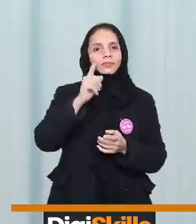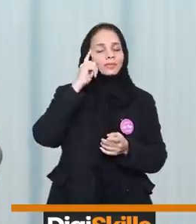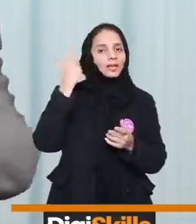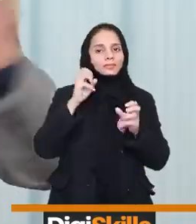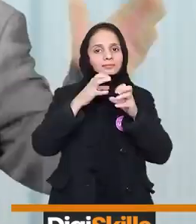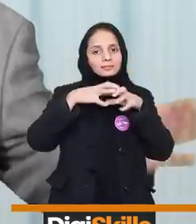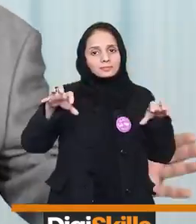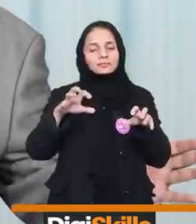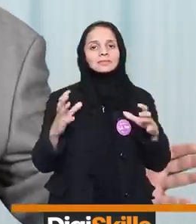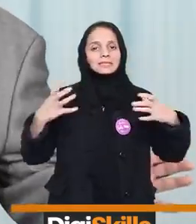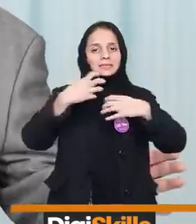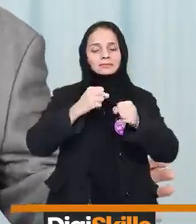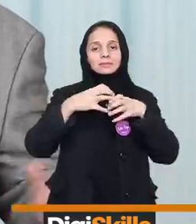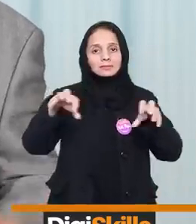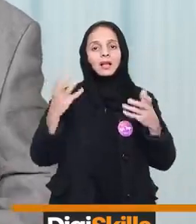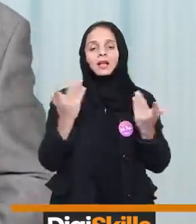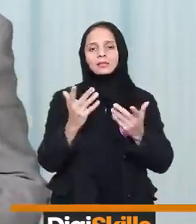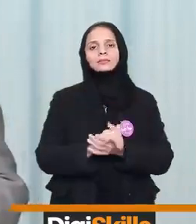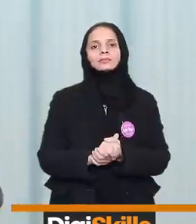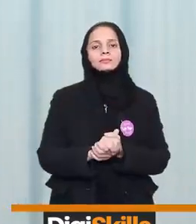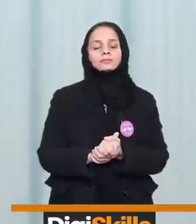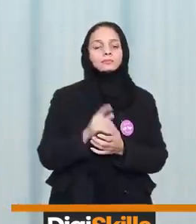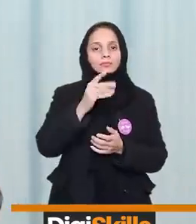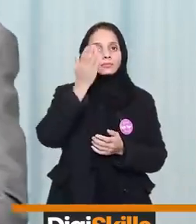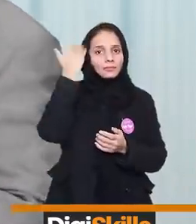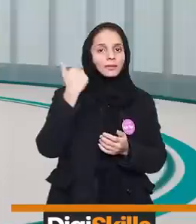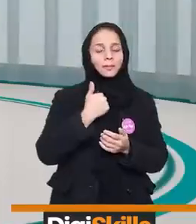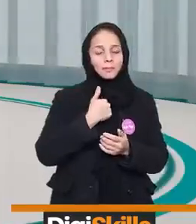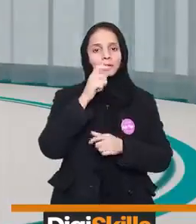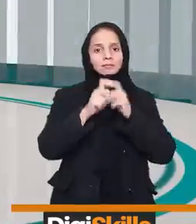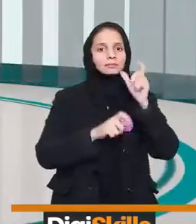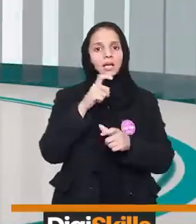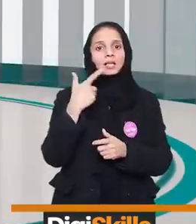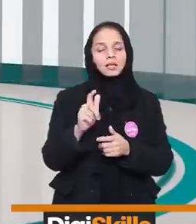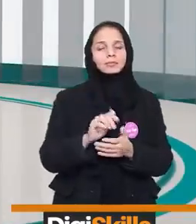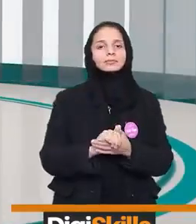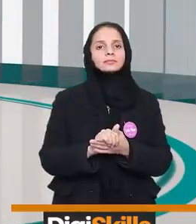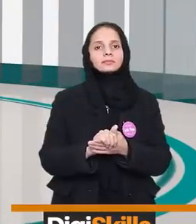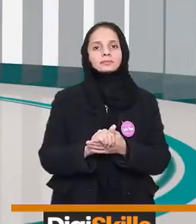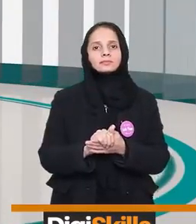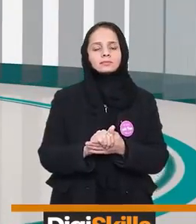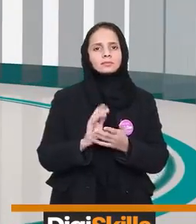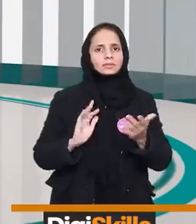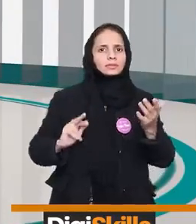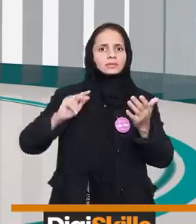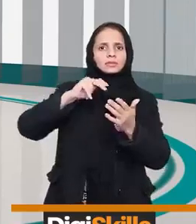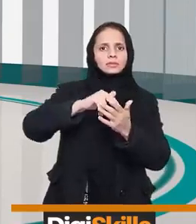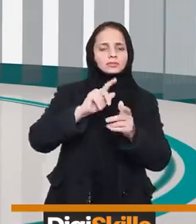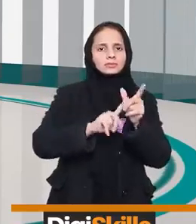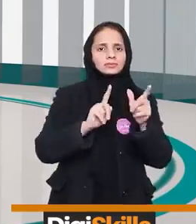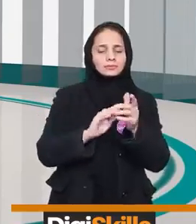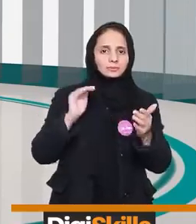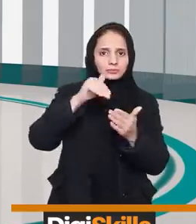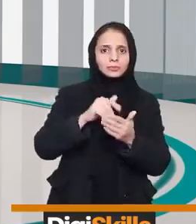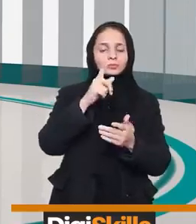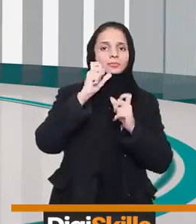کین سیپریٹ یور سیلف فرام دا کراؤڈ. ہاؤ ڈڈ آئی ہشام سرور ریچ ٹو دس پوائنٹ